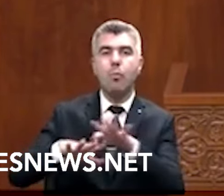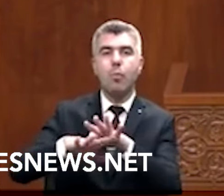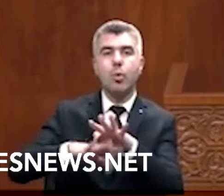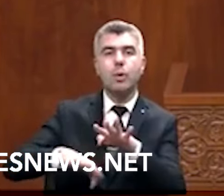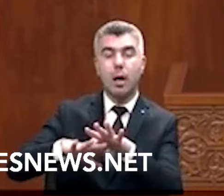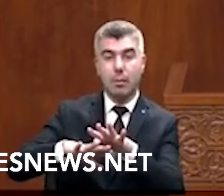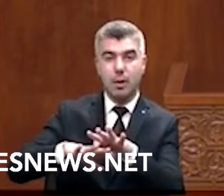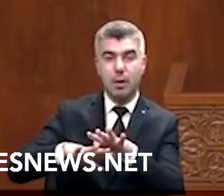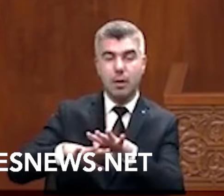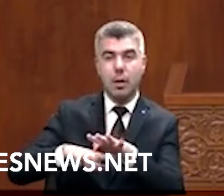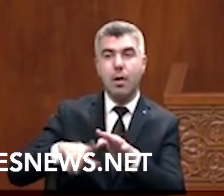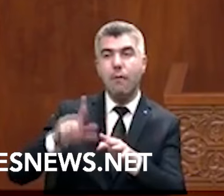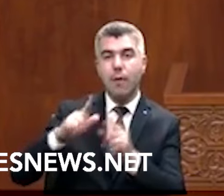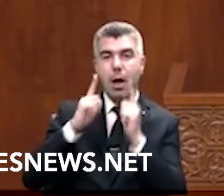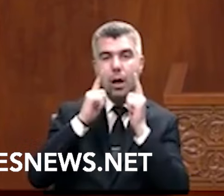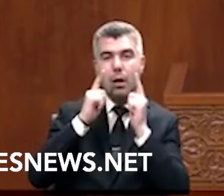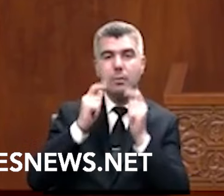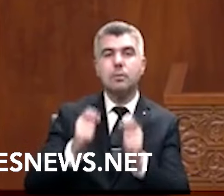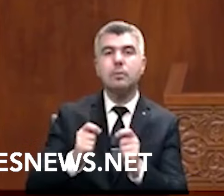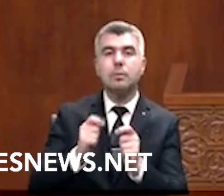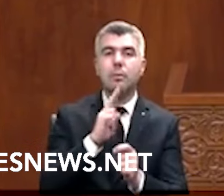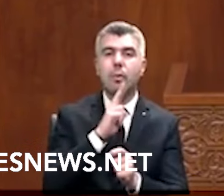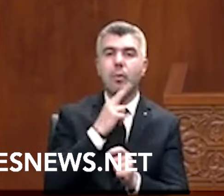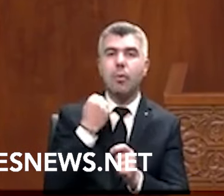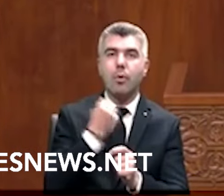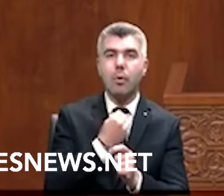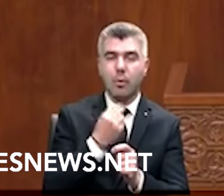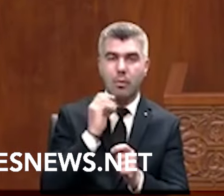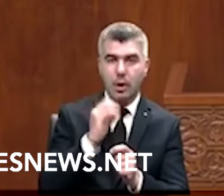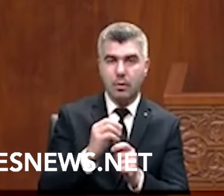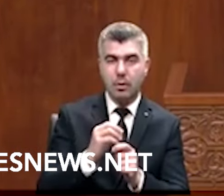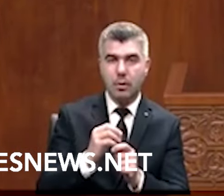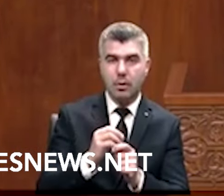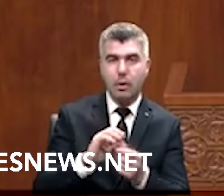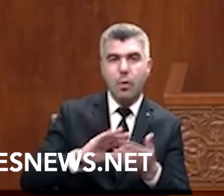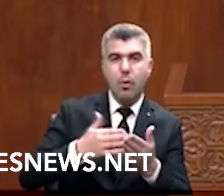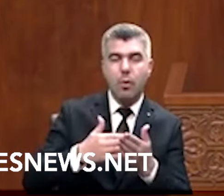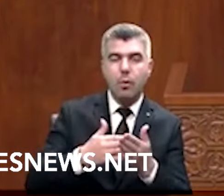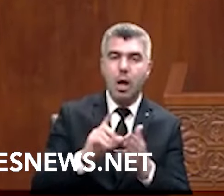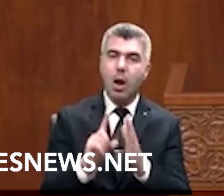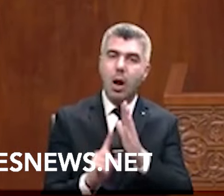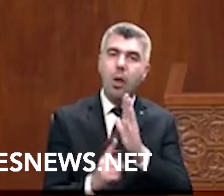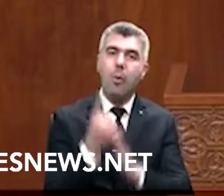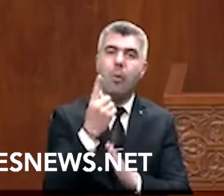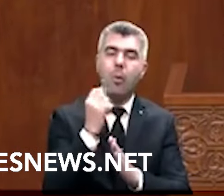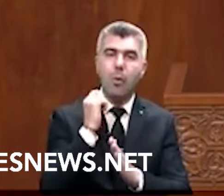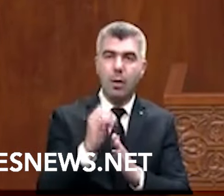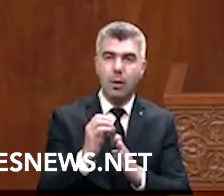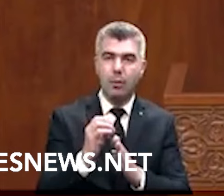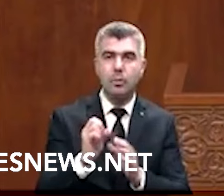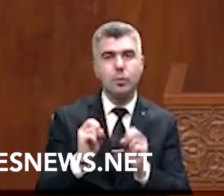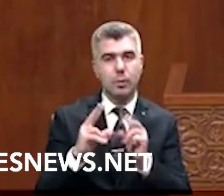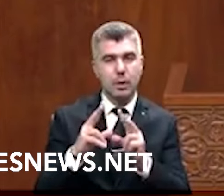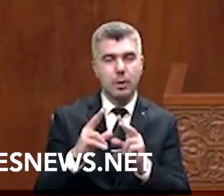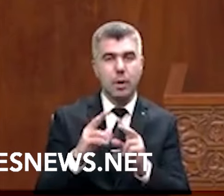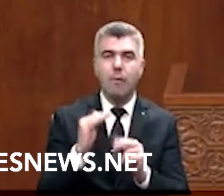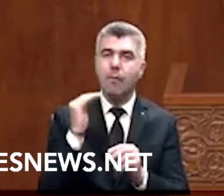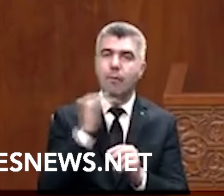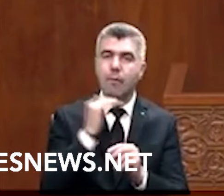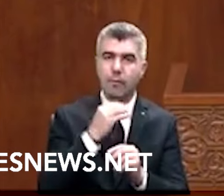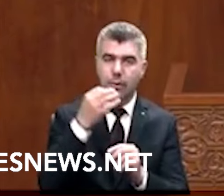يثبت بعد نظر الحكومه ومقاربتها المتميزه في التفاعل السريع مع